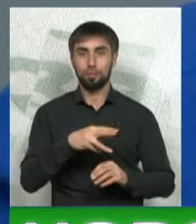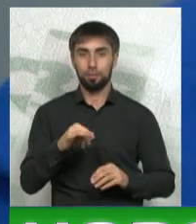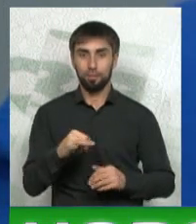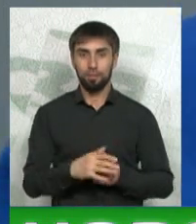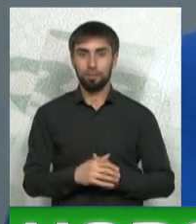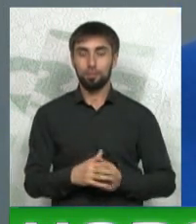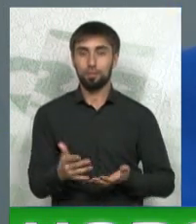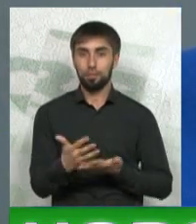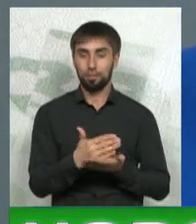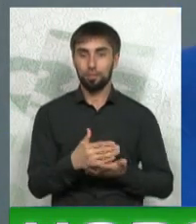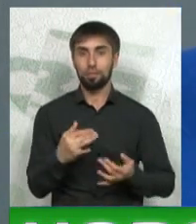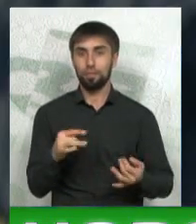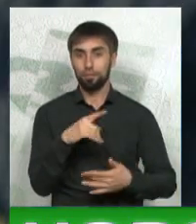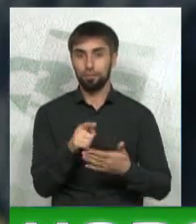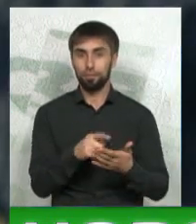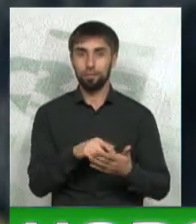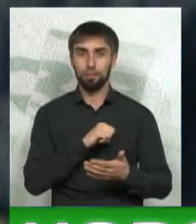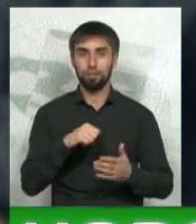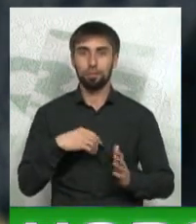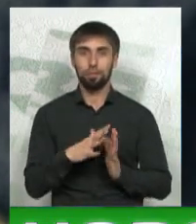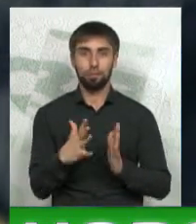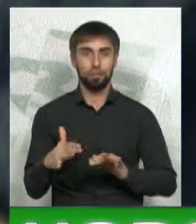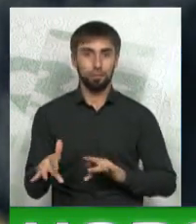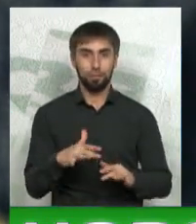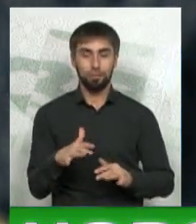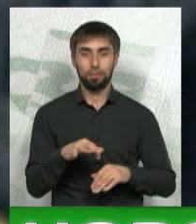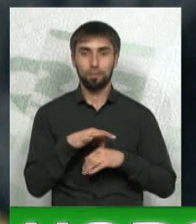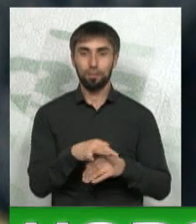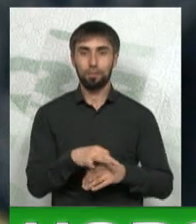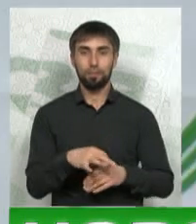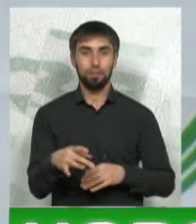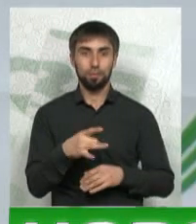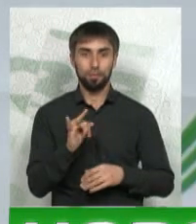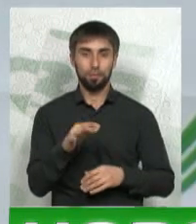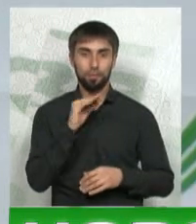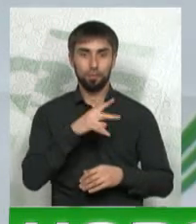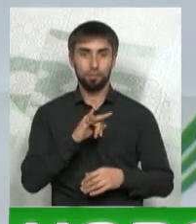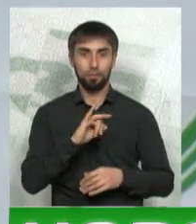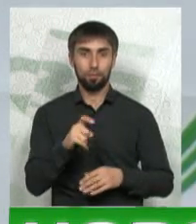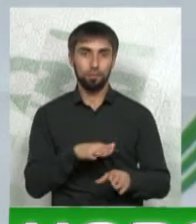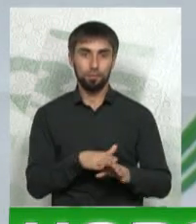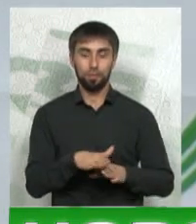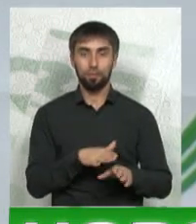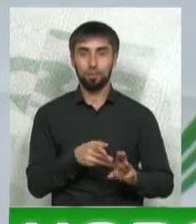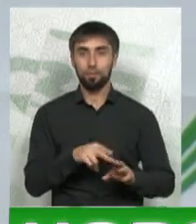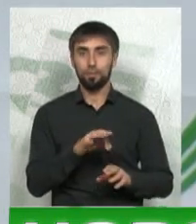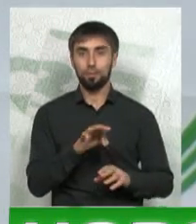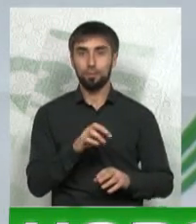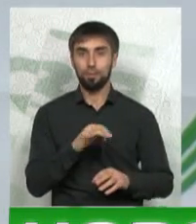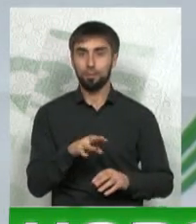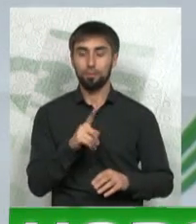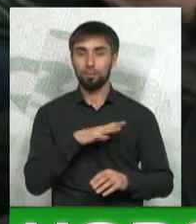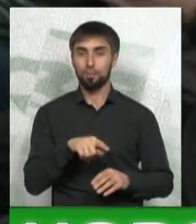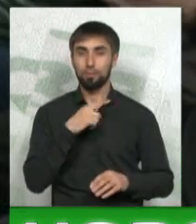информации. Собравшиеся поинтересовались о самых масштабных мероприятиях, проведенных в регионе, и удалось ли их реализовать в полном объеме с учетом того,